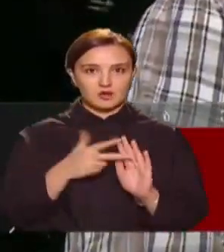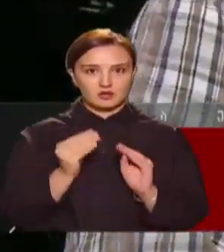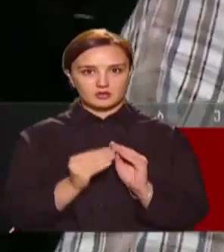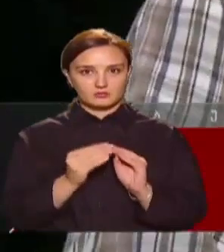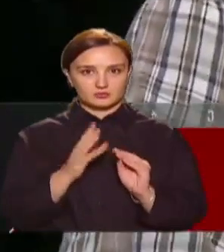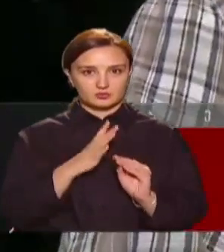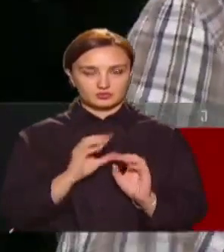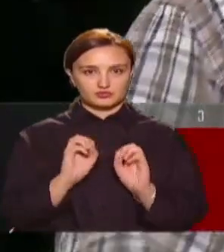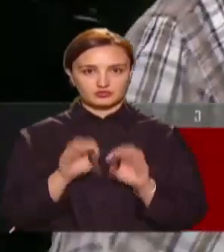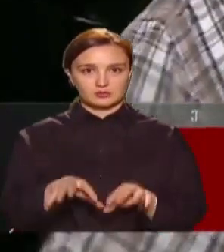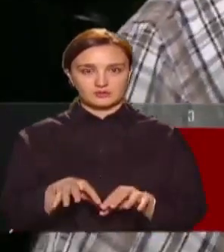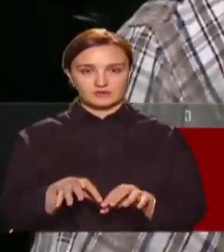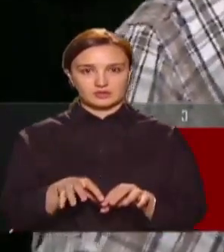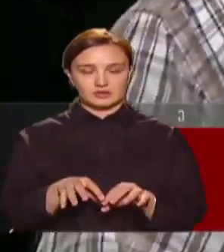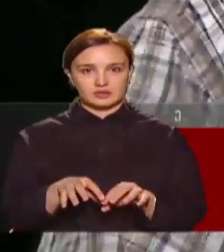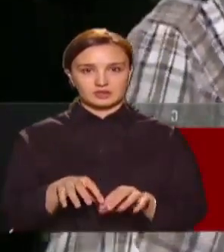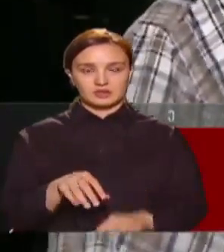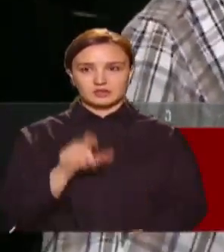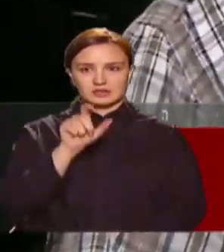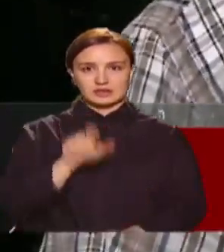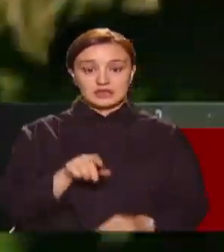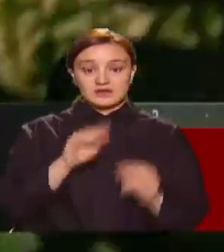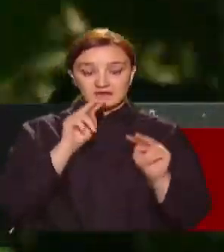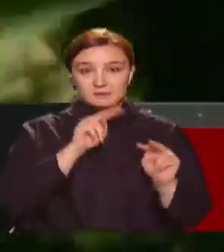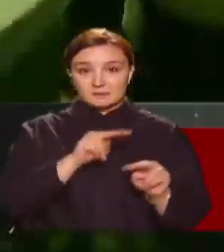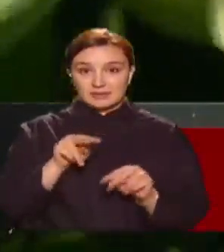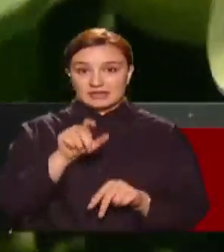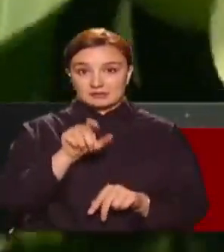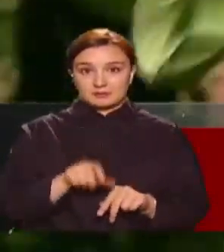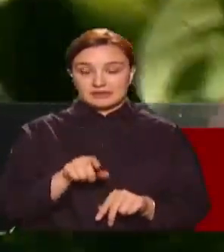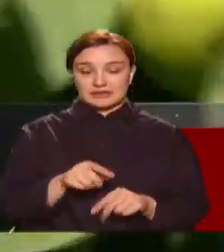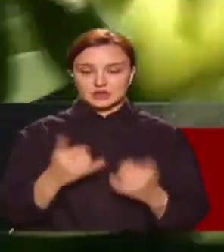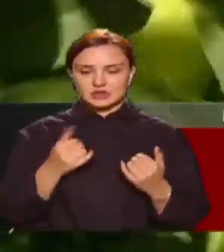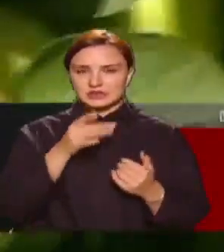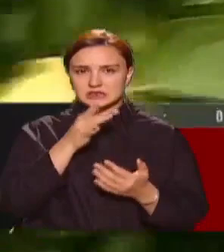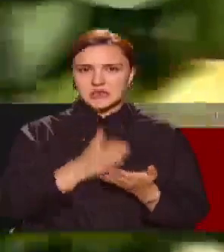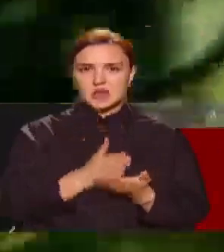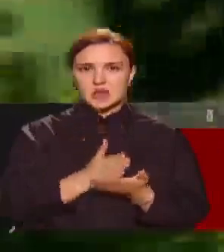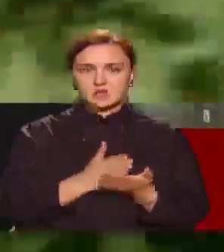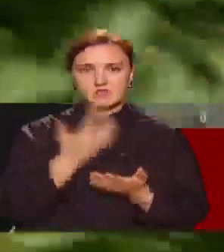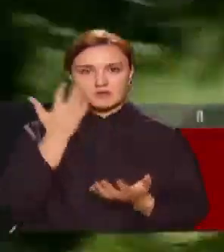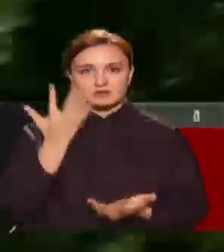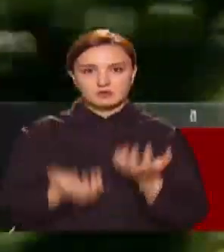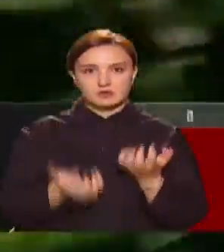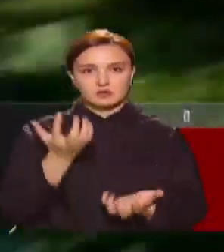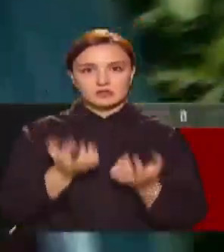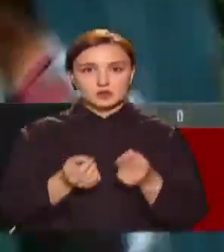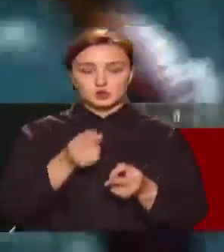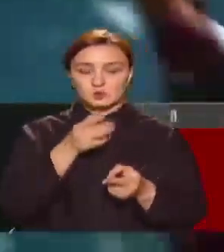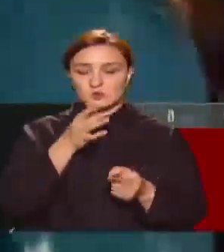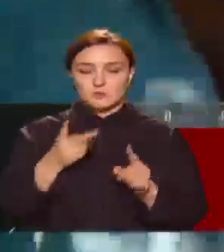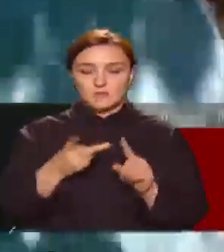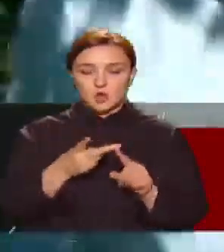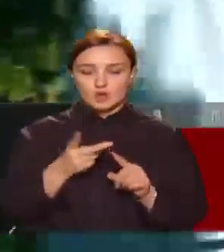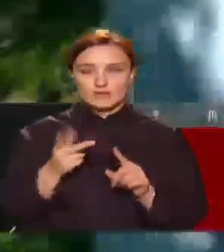gida. Çabarıma. Walter Munci Şuli, ertirti impermer taganiya romlis tuisat tıklabiya, musavli sağabiz şemdgom, egret odabuli